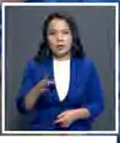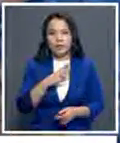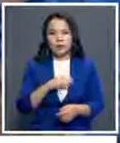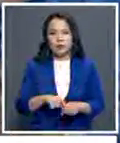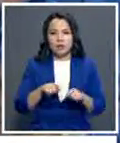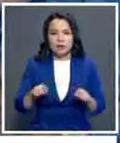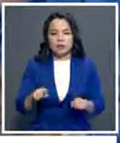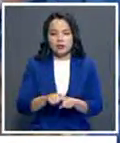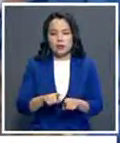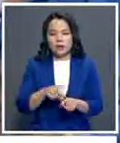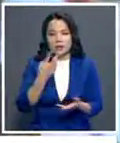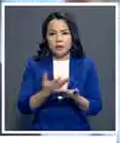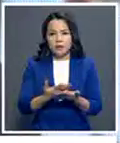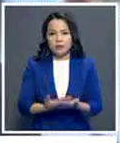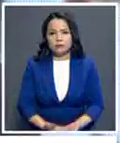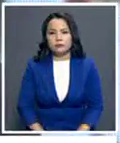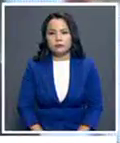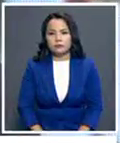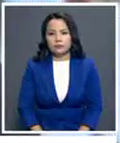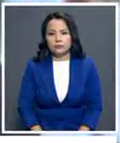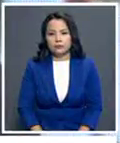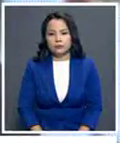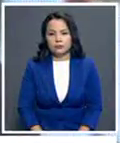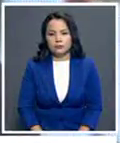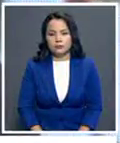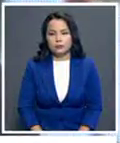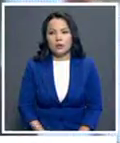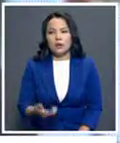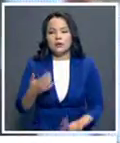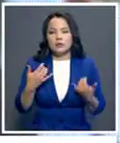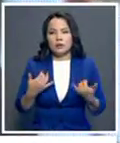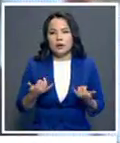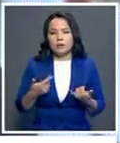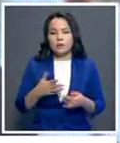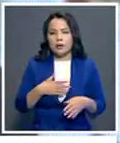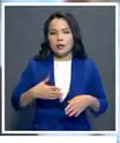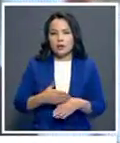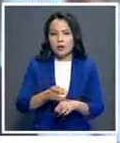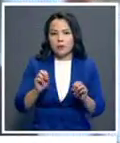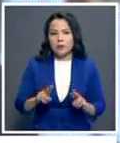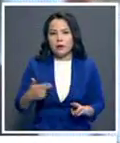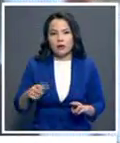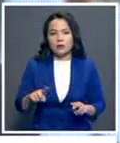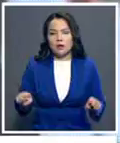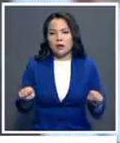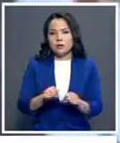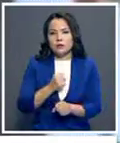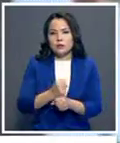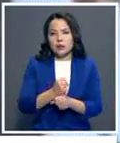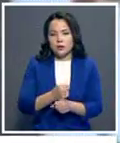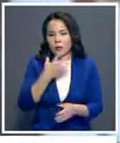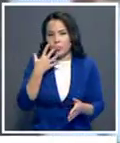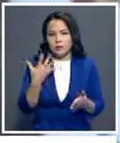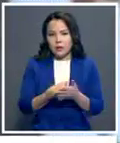жетеді. Бейнеу, Базой, Шымкент магистральдық газ құбырлы қосылғалы бері біз